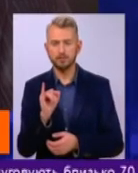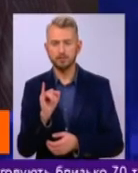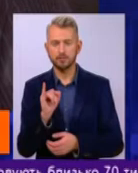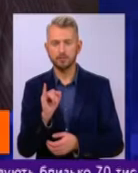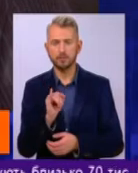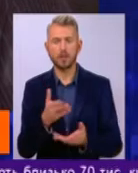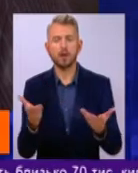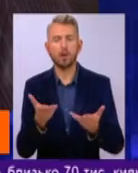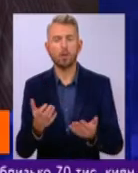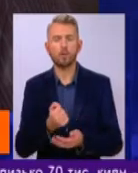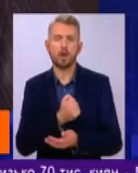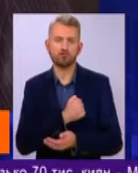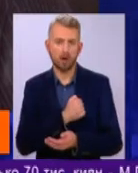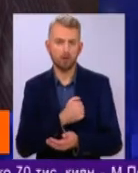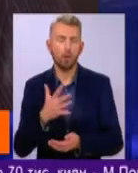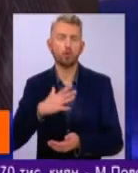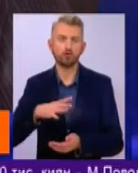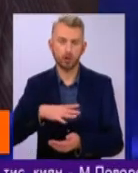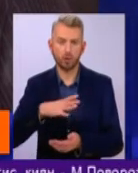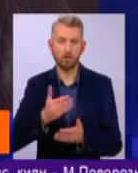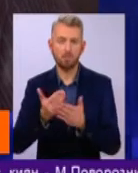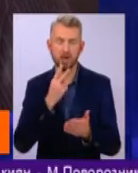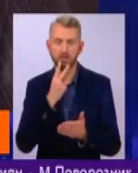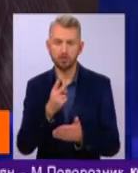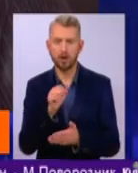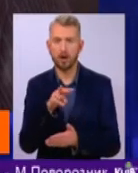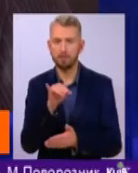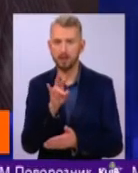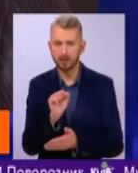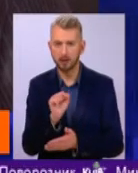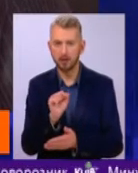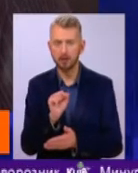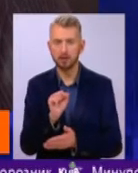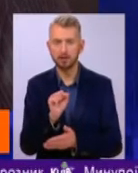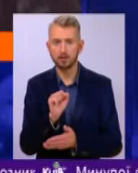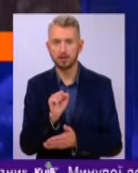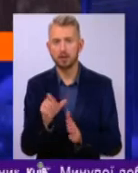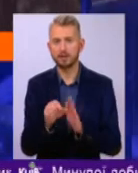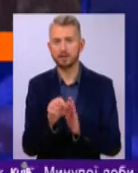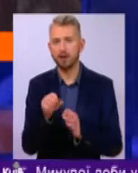яку, на жаль, очікували і передбачали Аміна задумом.